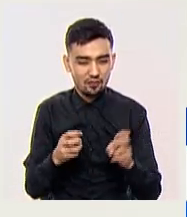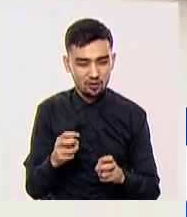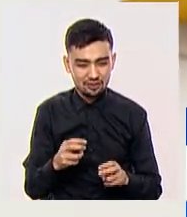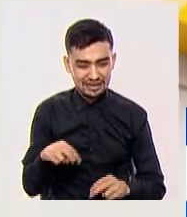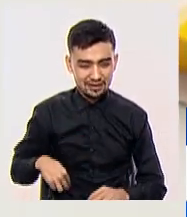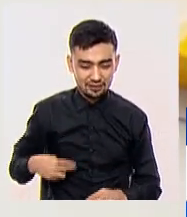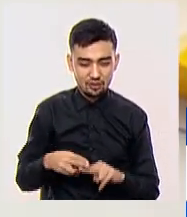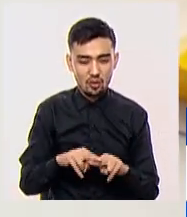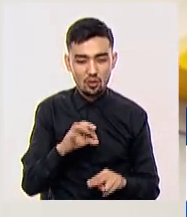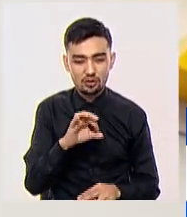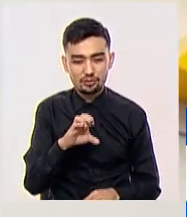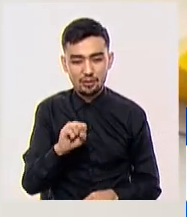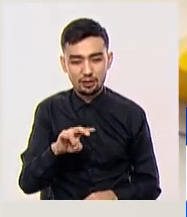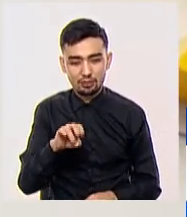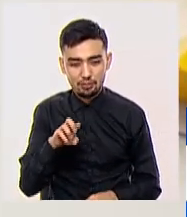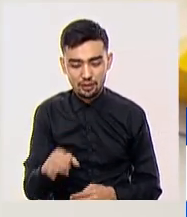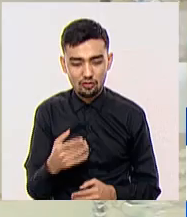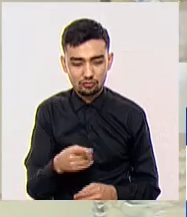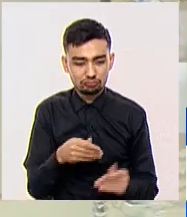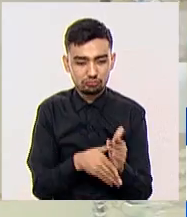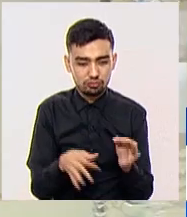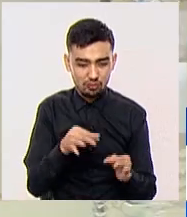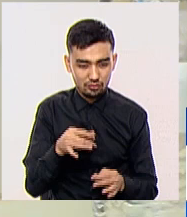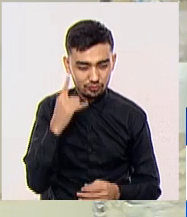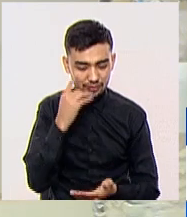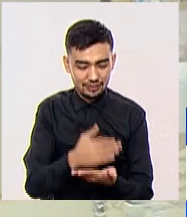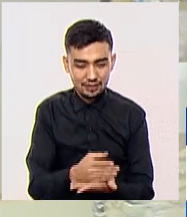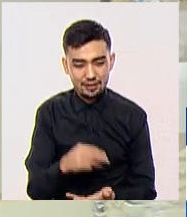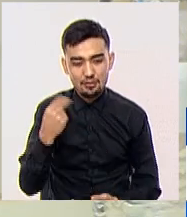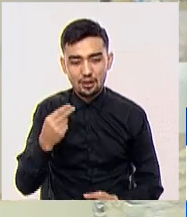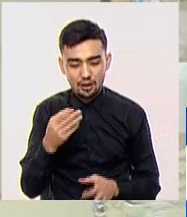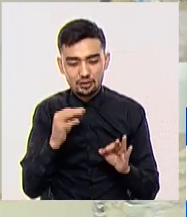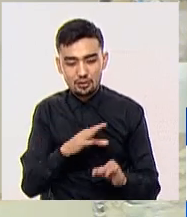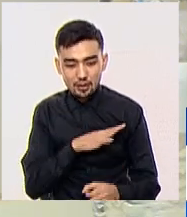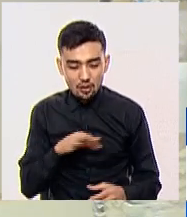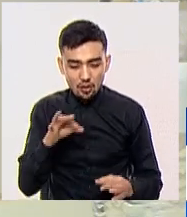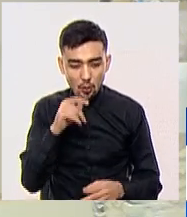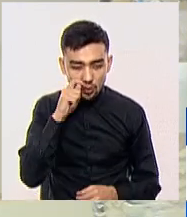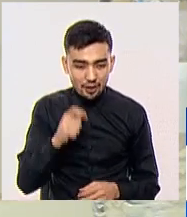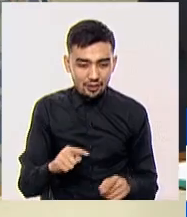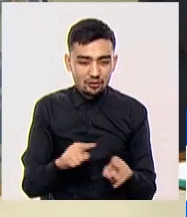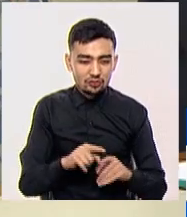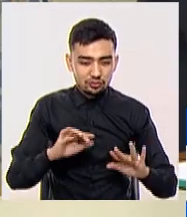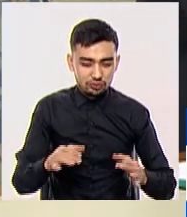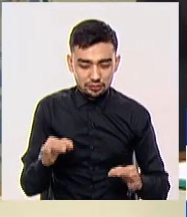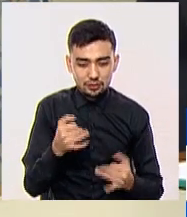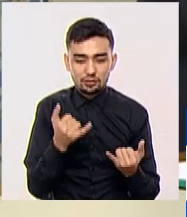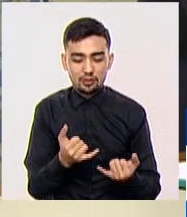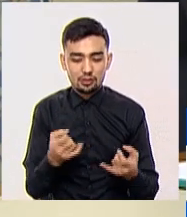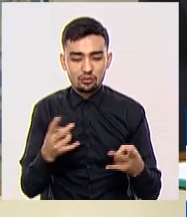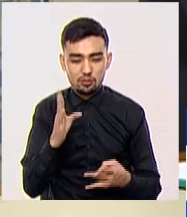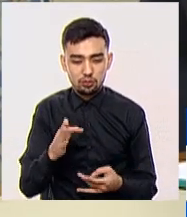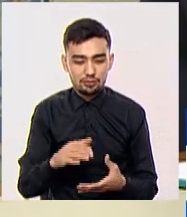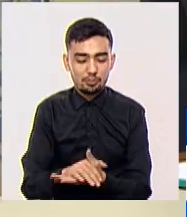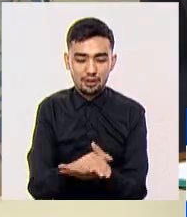Оспанбек Альсиитов, которого подозревают в растрате. Президент высказался и о ситуации вокруг Украины, о том, что сейчас необходимо